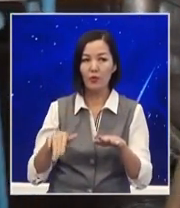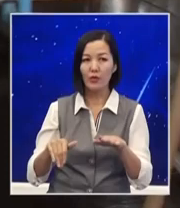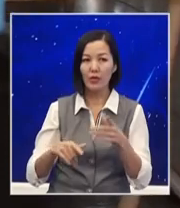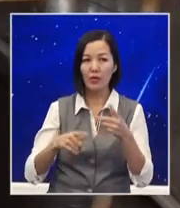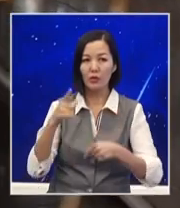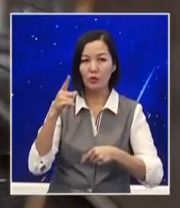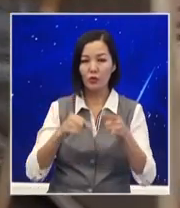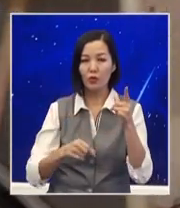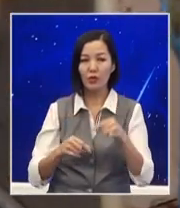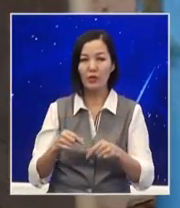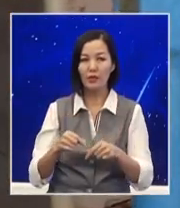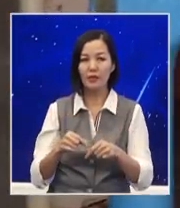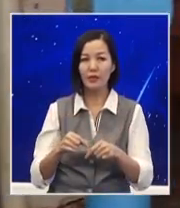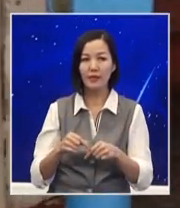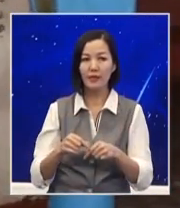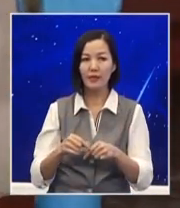сүтті